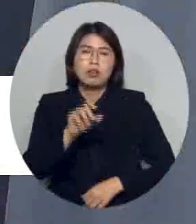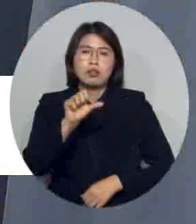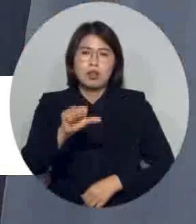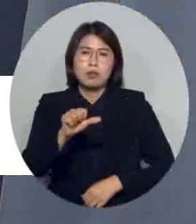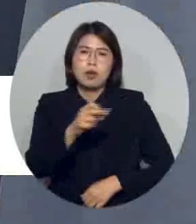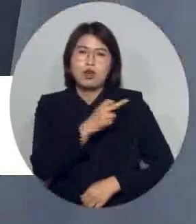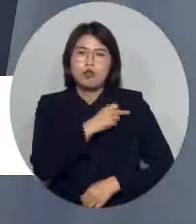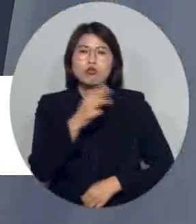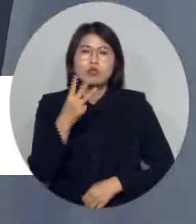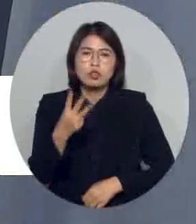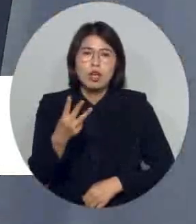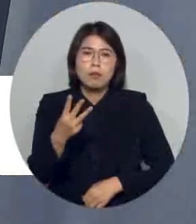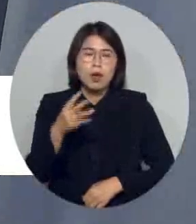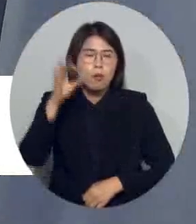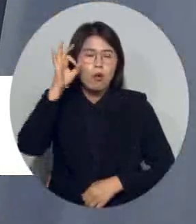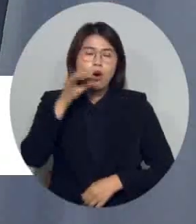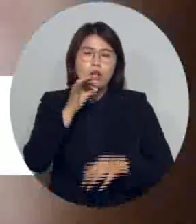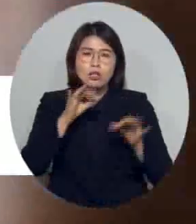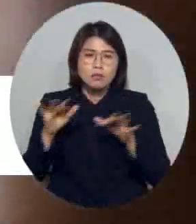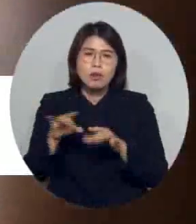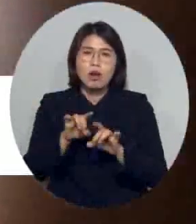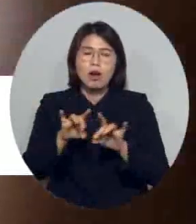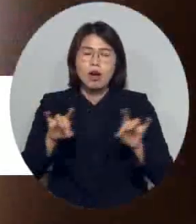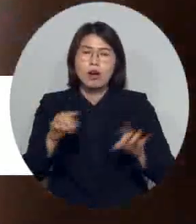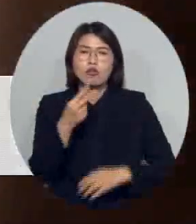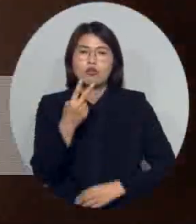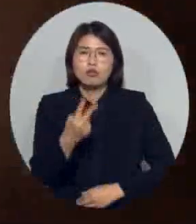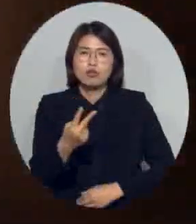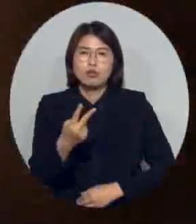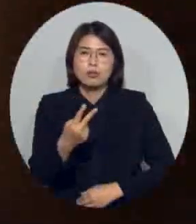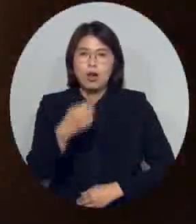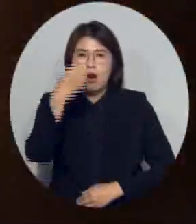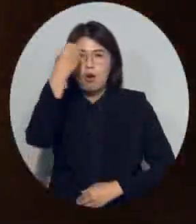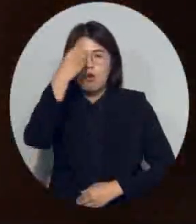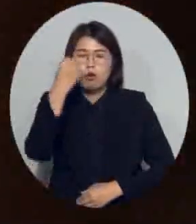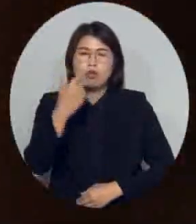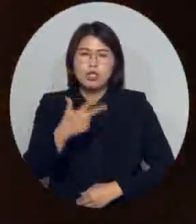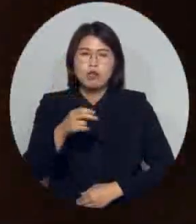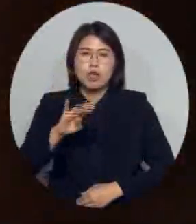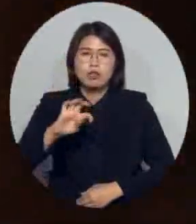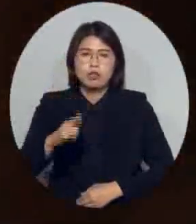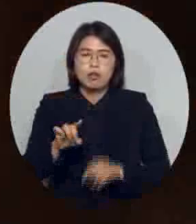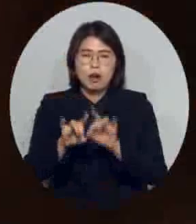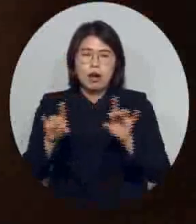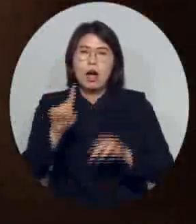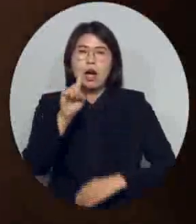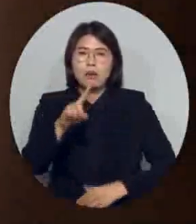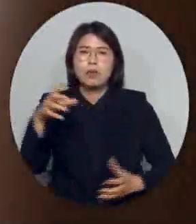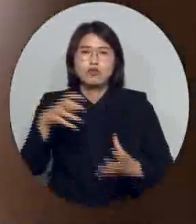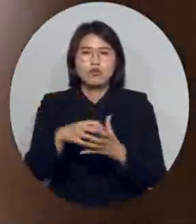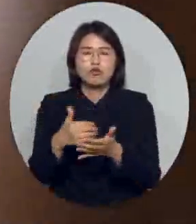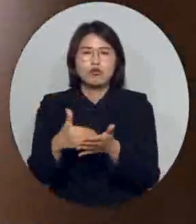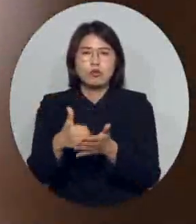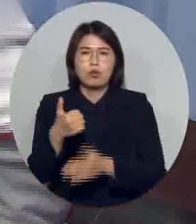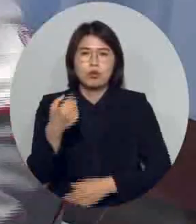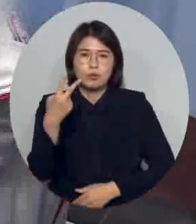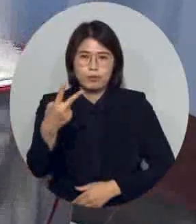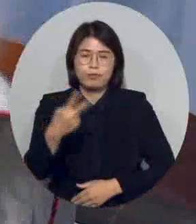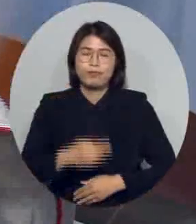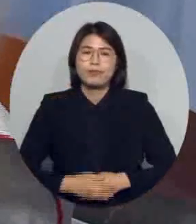세며 포항 과 김철희 각각 2명 고령 성주 칠곡 이에 전의 각각 1명 등 52명이